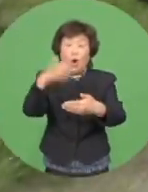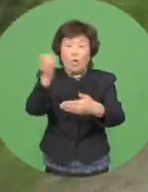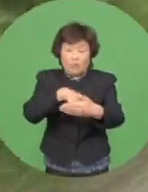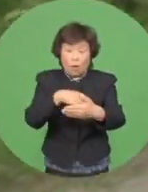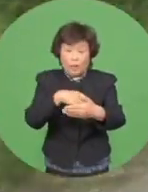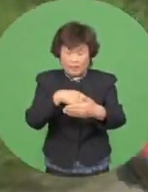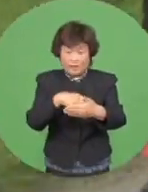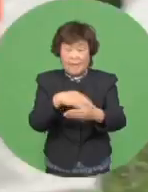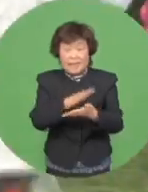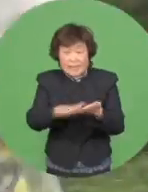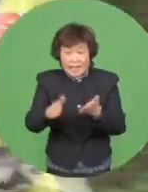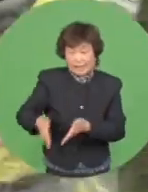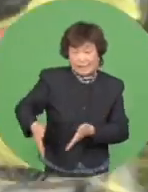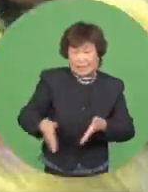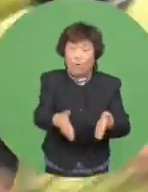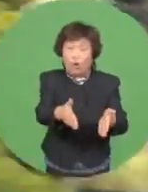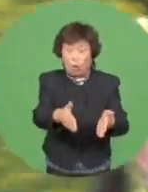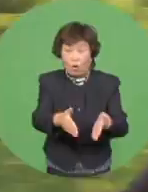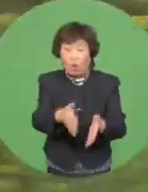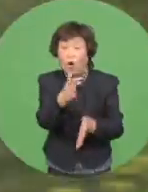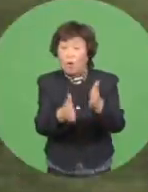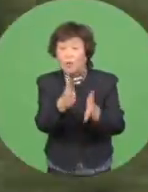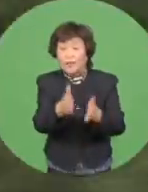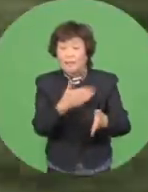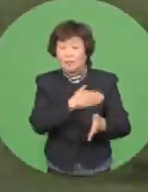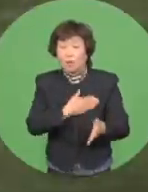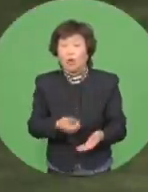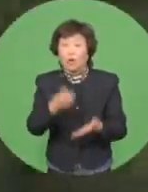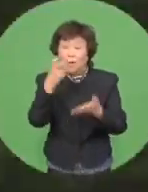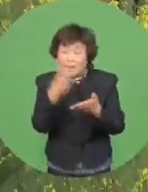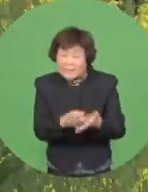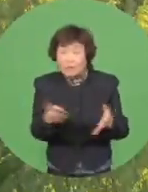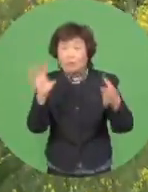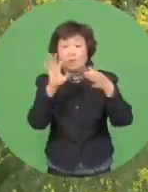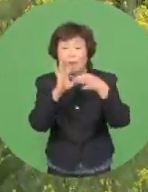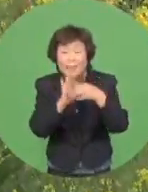ード、おもてなしの心はきっと伝わったことでしょう。